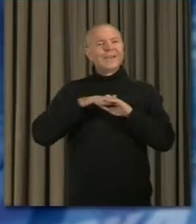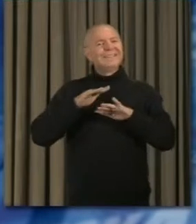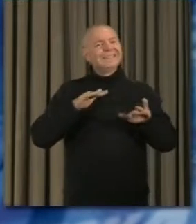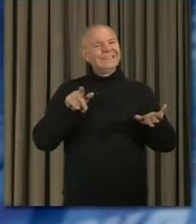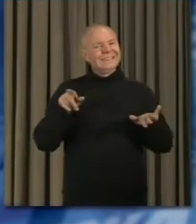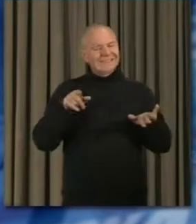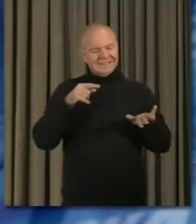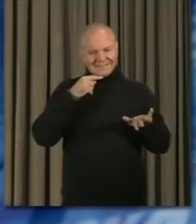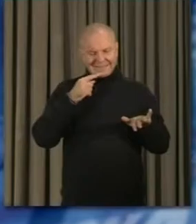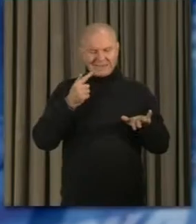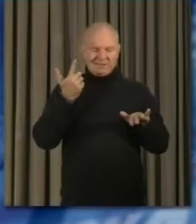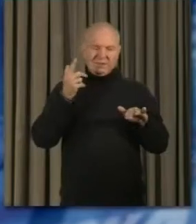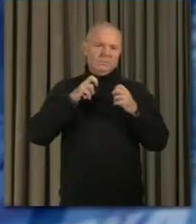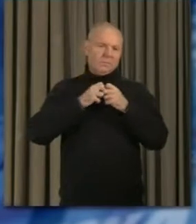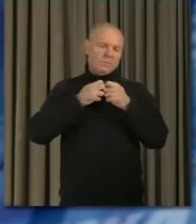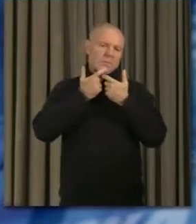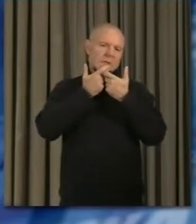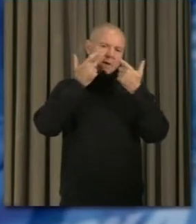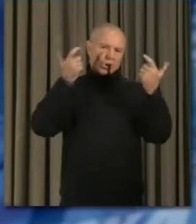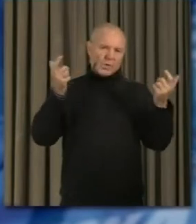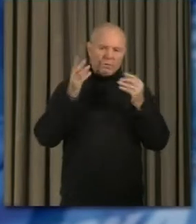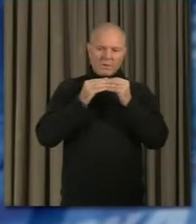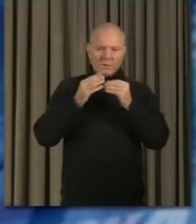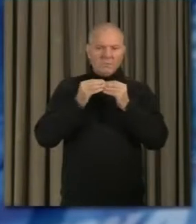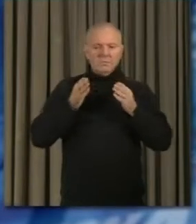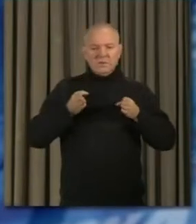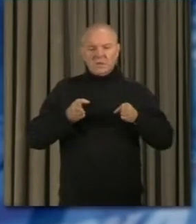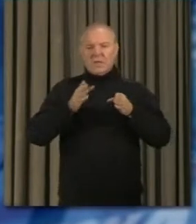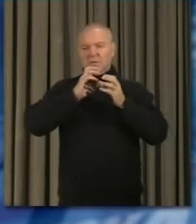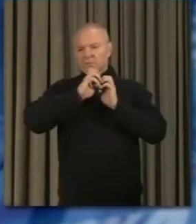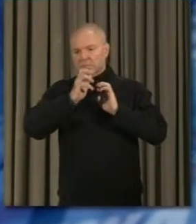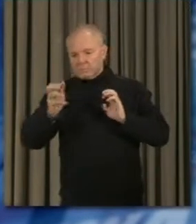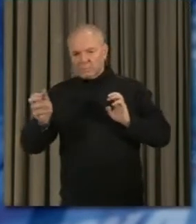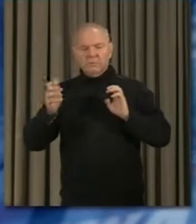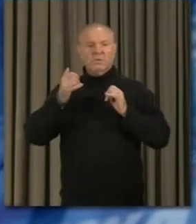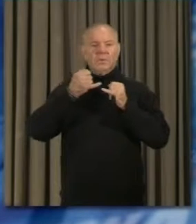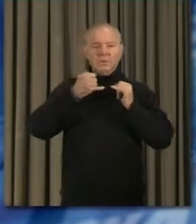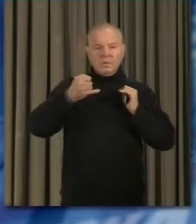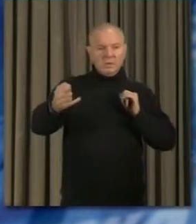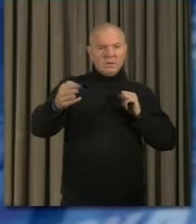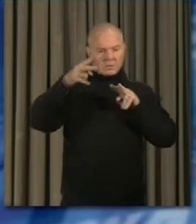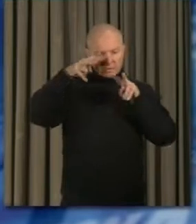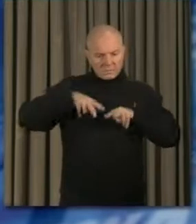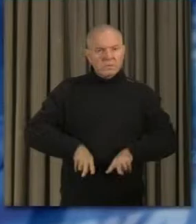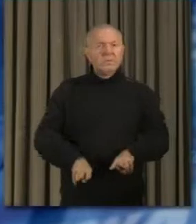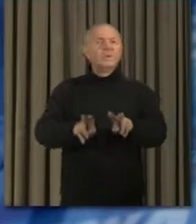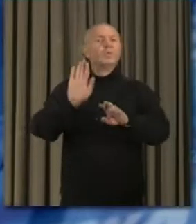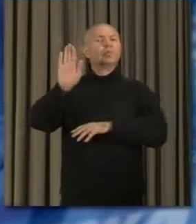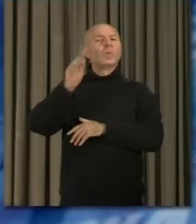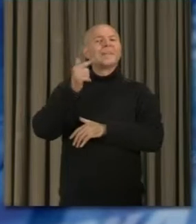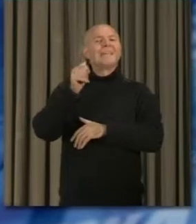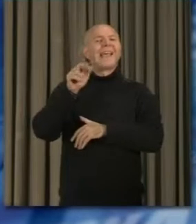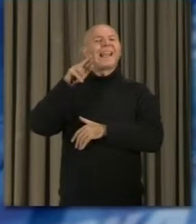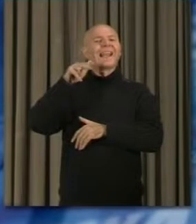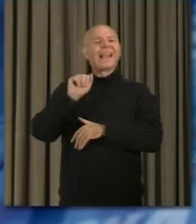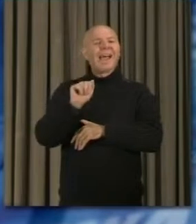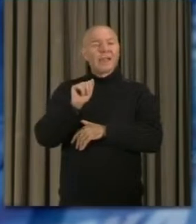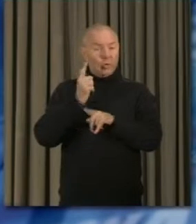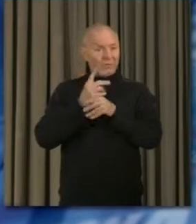Problemi enormi di manutenzione ordinaria e straordinaria che non viene effettuata, l'interramento dei cavi dell'elettrodotto Terna che doveva essere ormai quasi